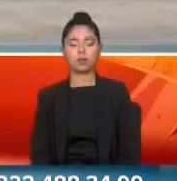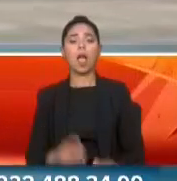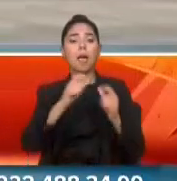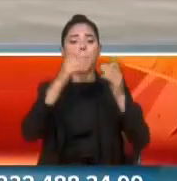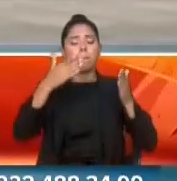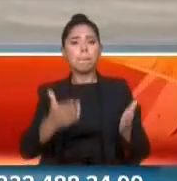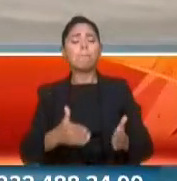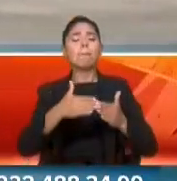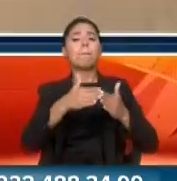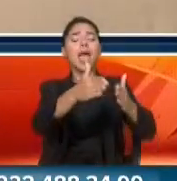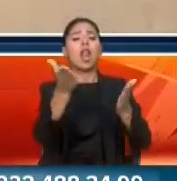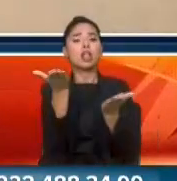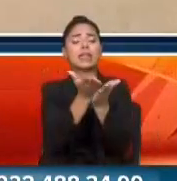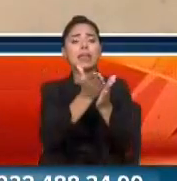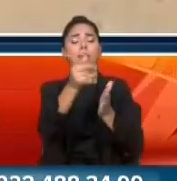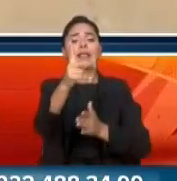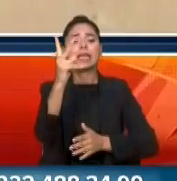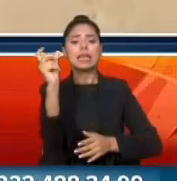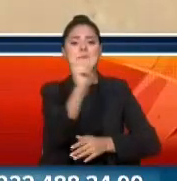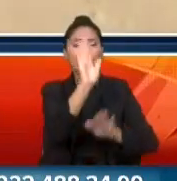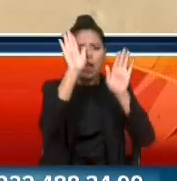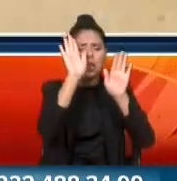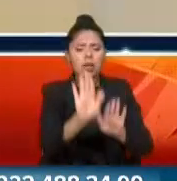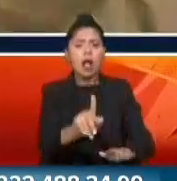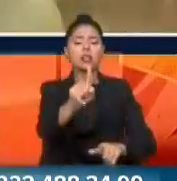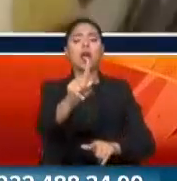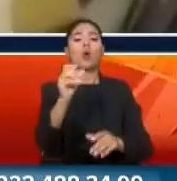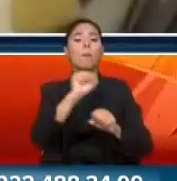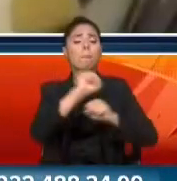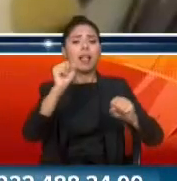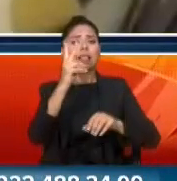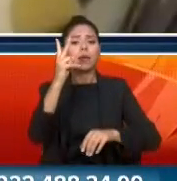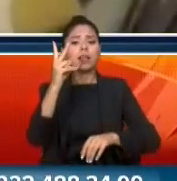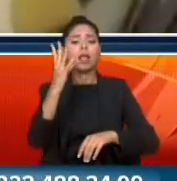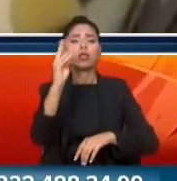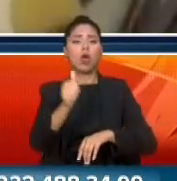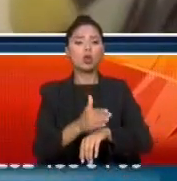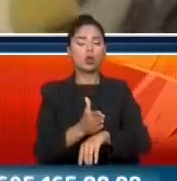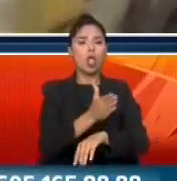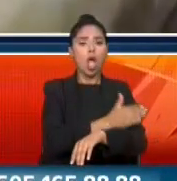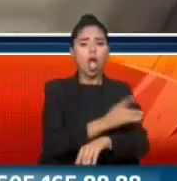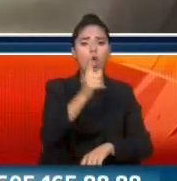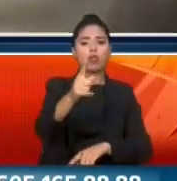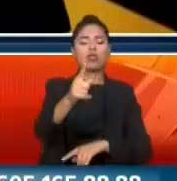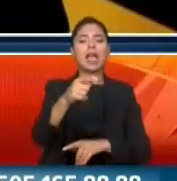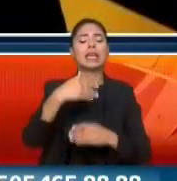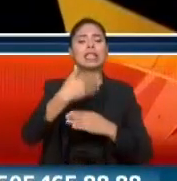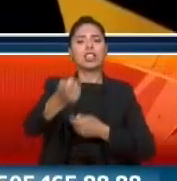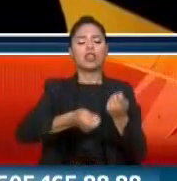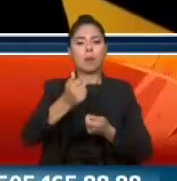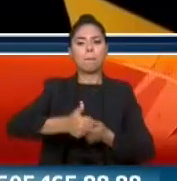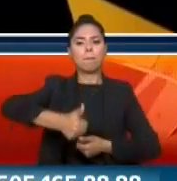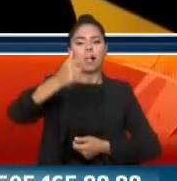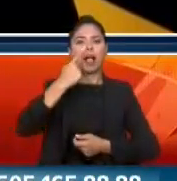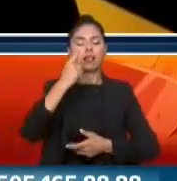Beyrut limanında 2 ay mahsur kaldı, korkunç patlamadan 4 gün önce Dışişleri Bakanlığı'nın girişimiyle kurtarıldı. Biz 12